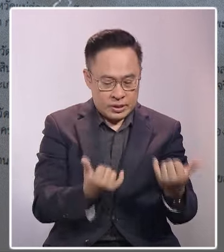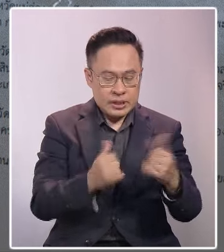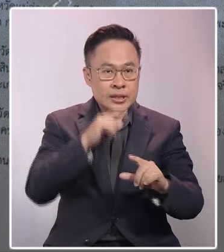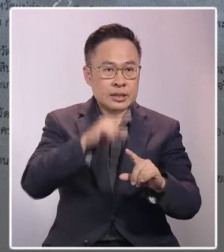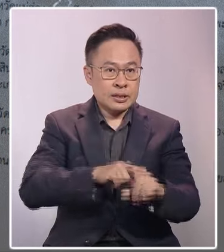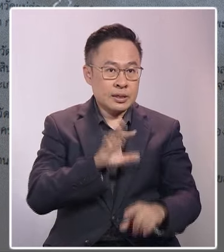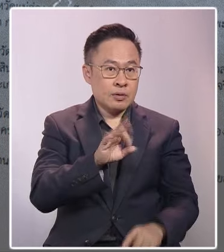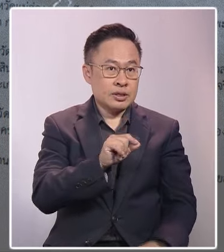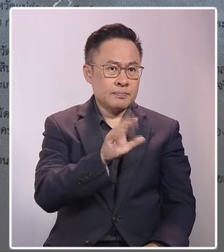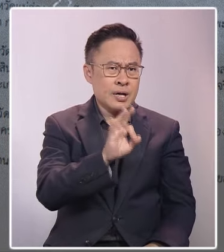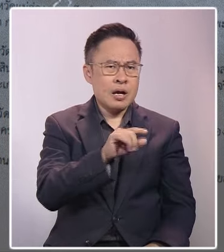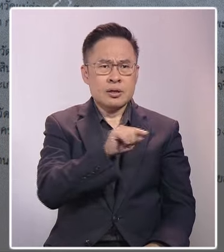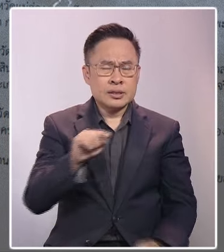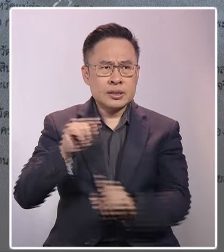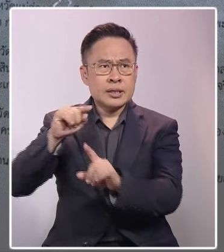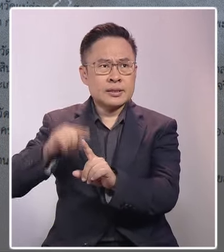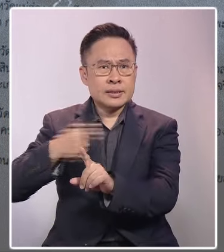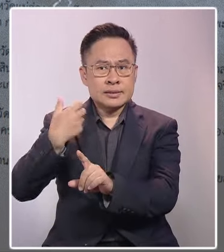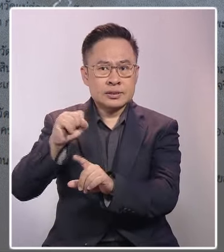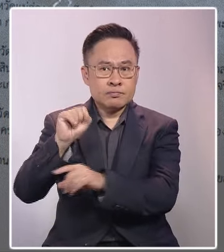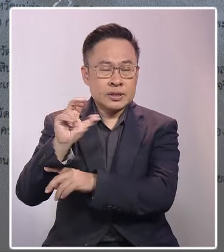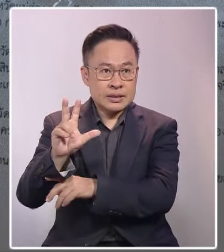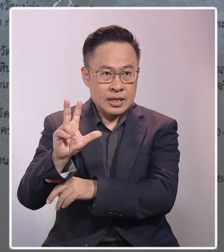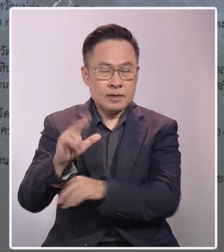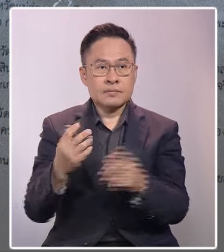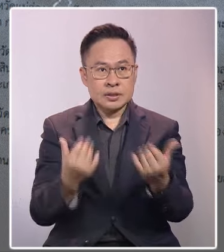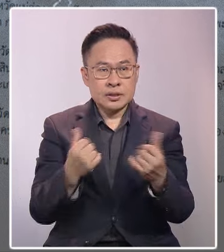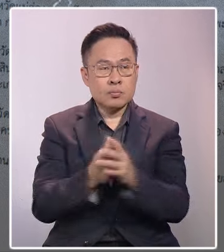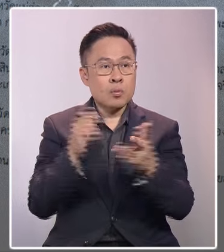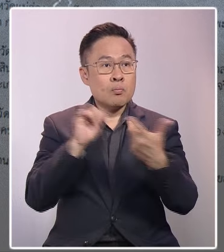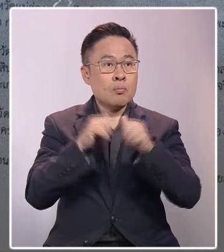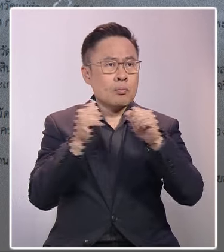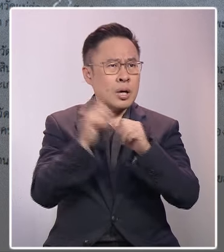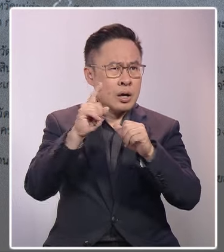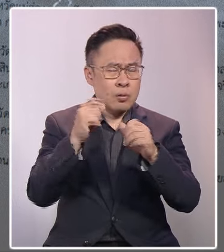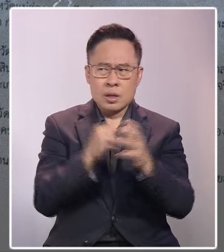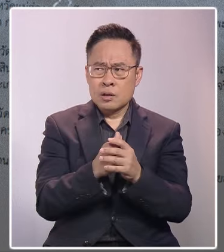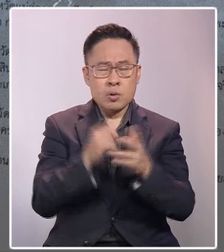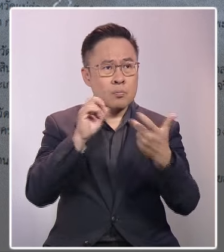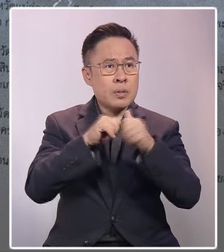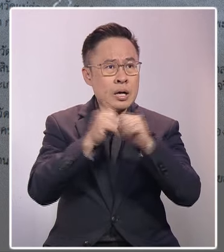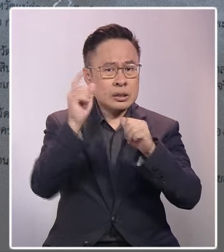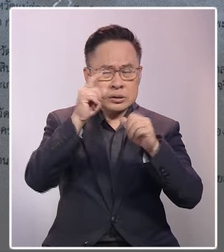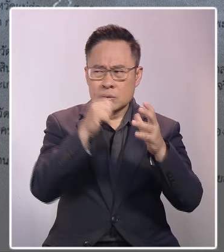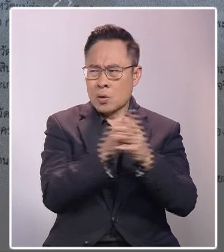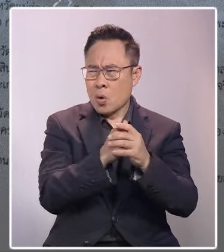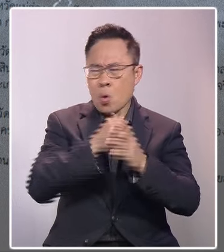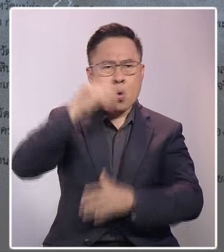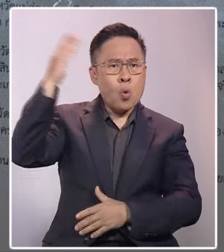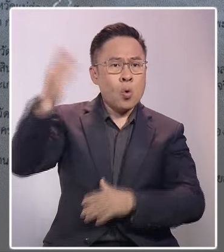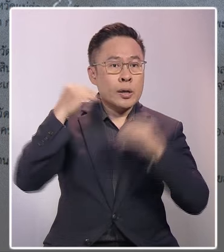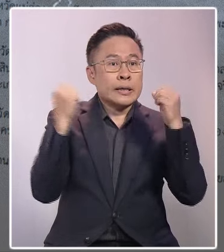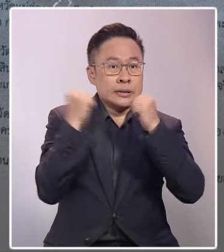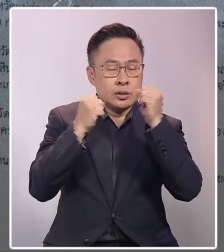นี้เป็นต้นไปนะครับเรื่อยไปจนถึงวันที่ 3ตุลาคมนะครับเนื่องจากมีความกดอากาศสูงหรือว่ามวลอากาศเย็นนะครับกำลังปานกลางจากประเทศ